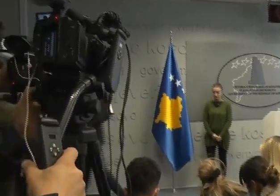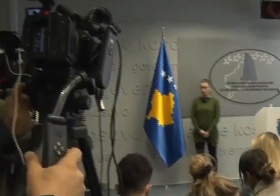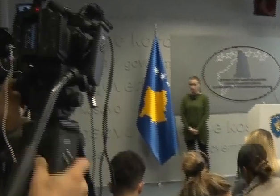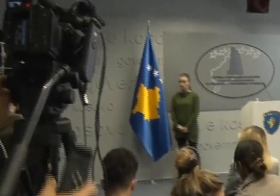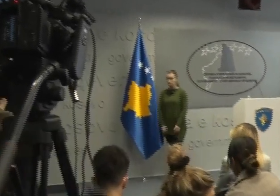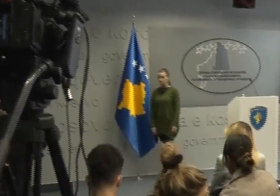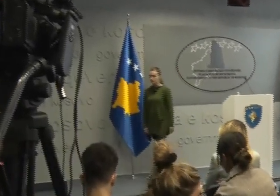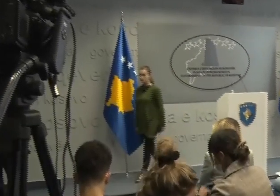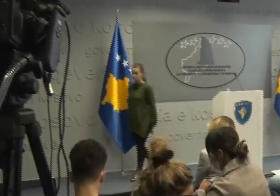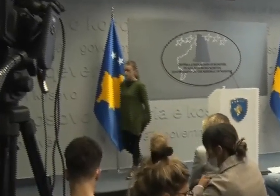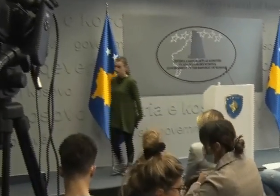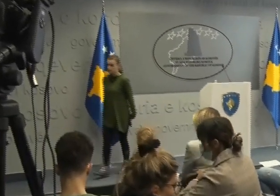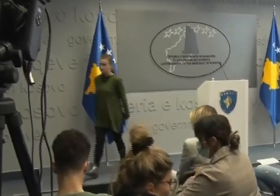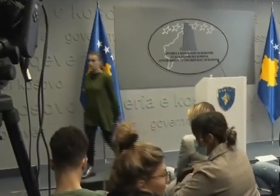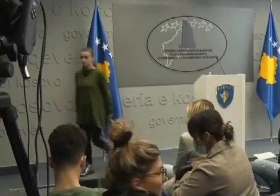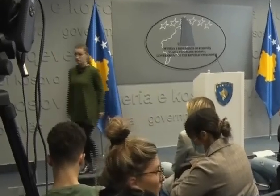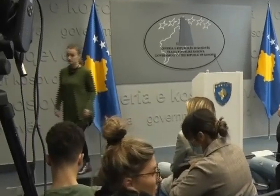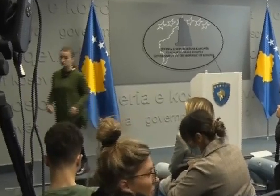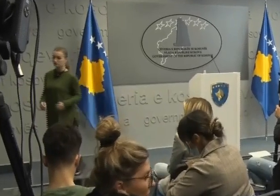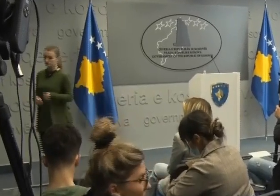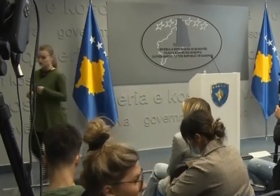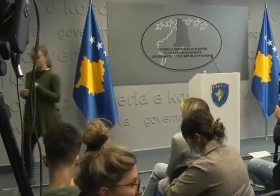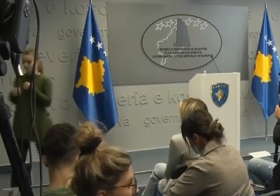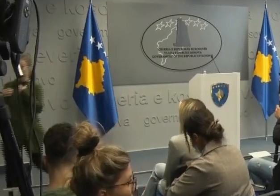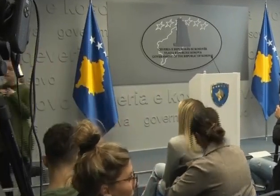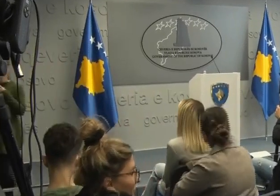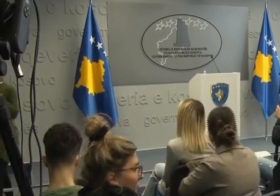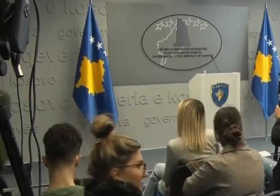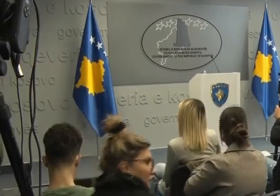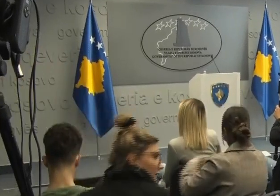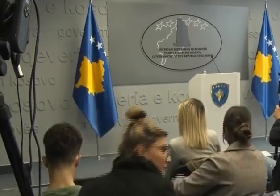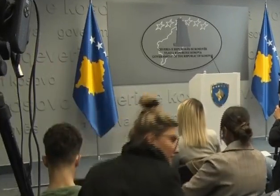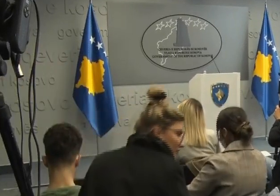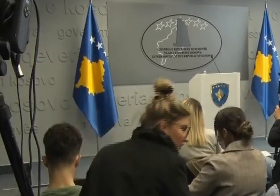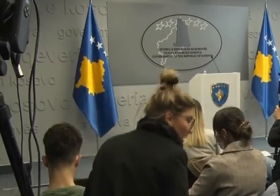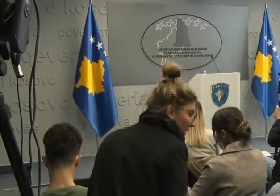institucioneve kosovare si gjyqtare polic në takim me presidentin serb Aleksandar